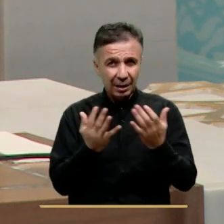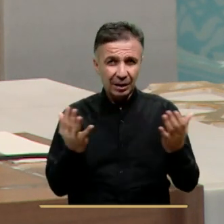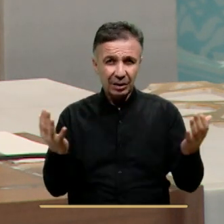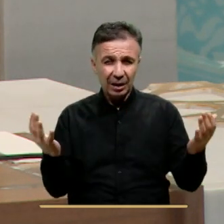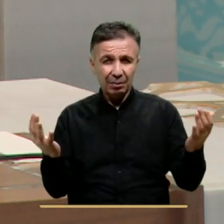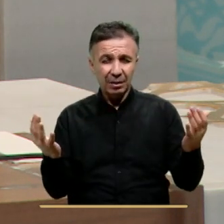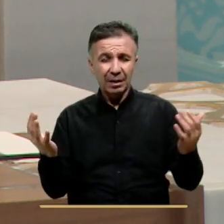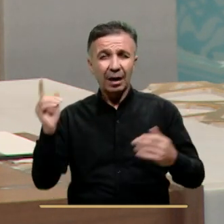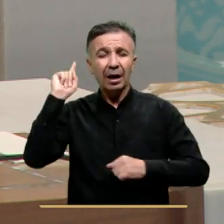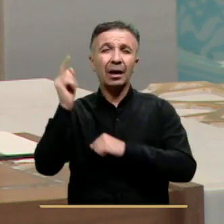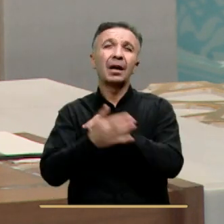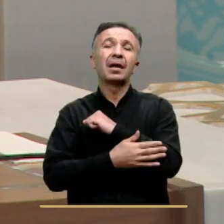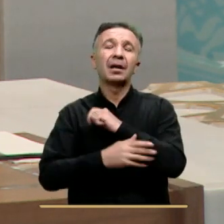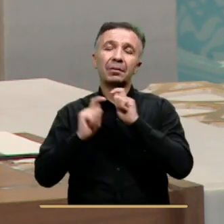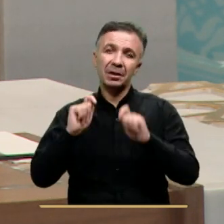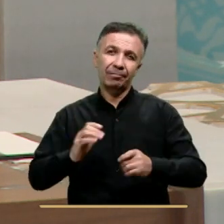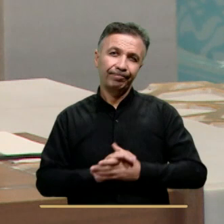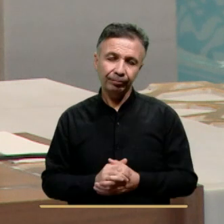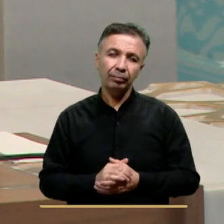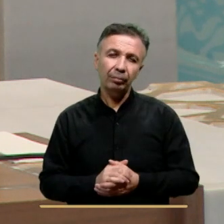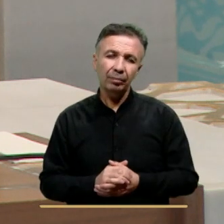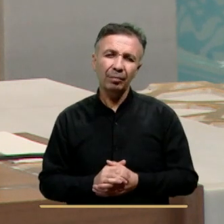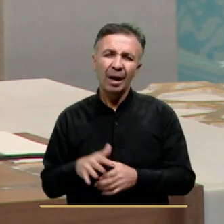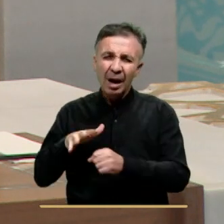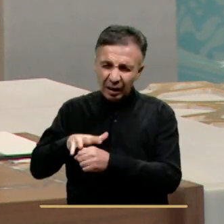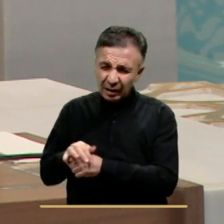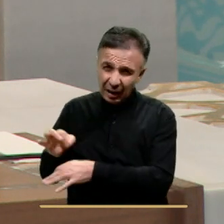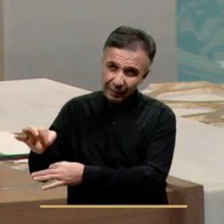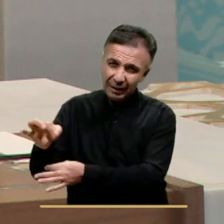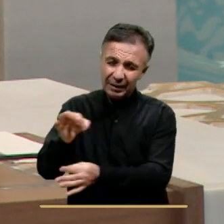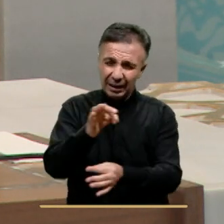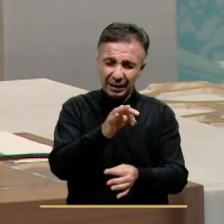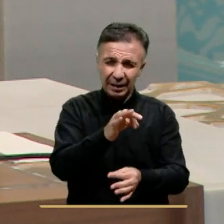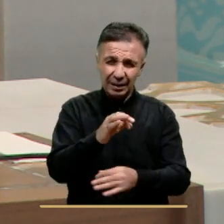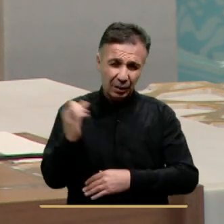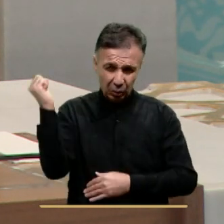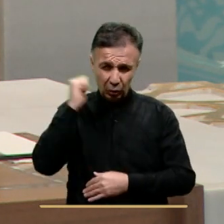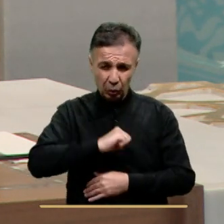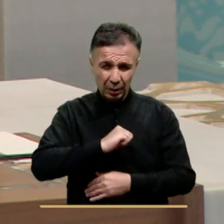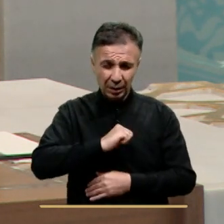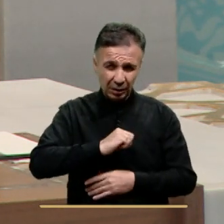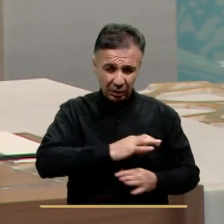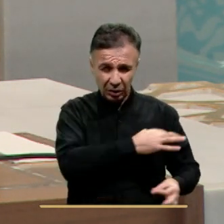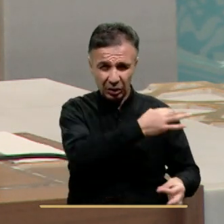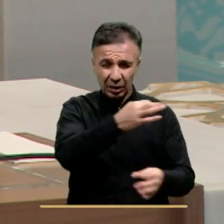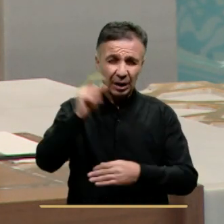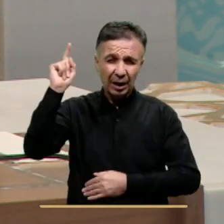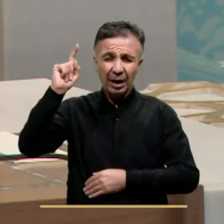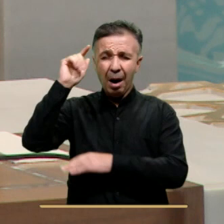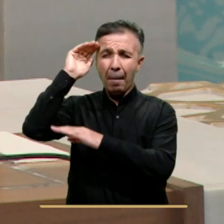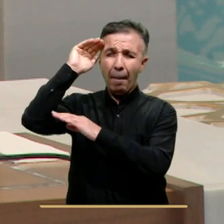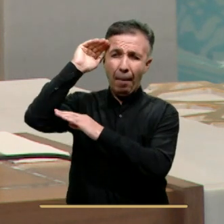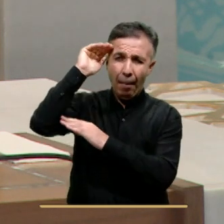nusreti ile muamele eylesin zalimleri ve İşgalci düşmanları kahru perişan